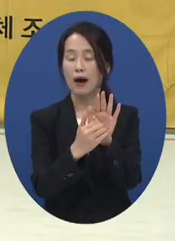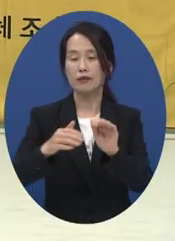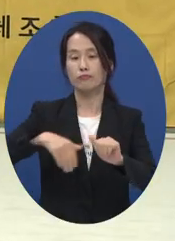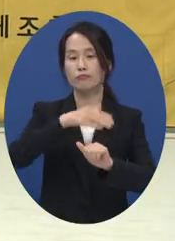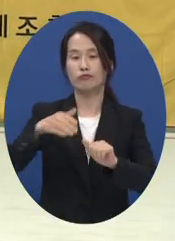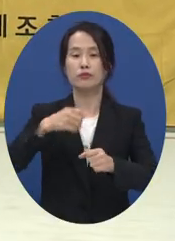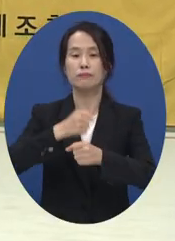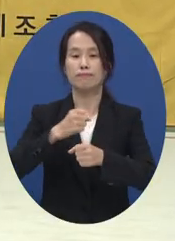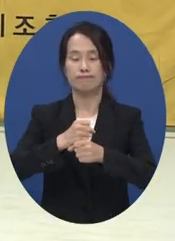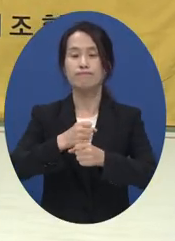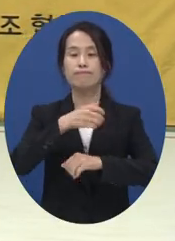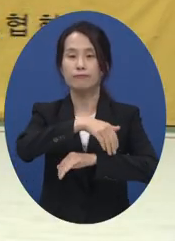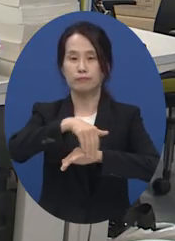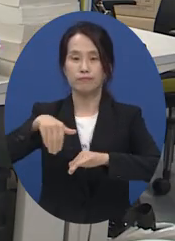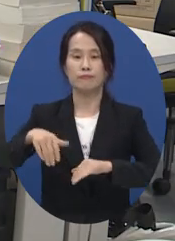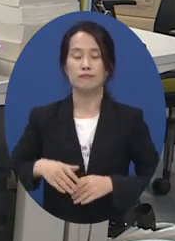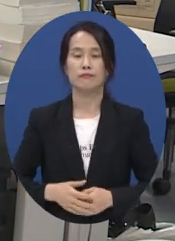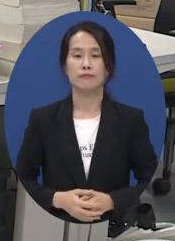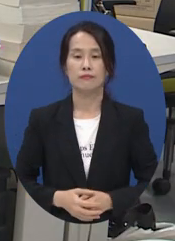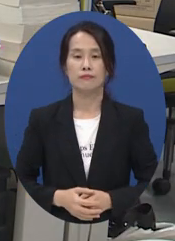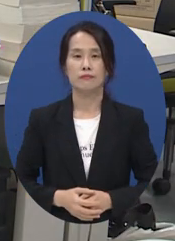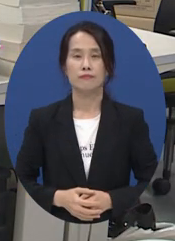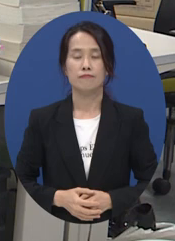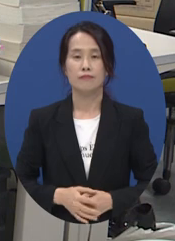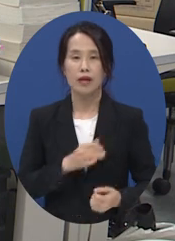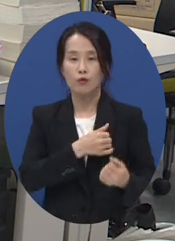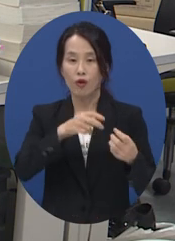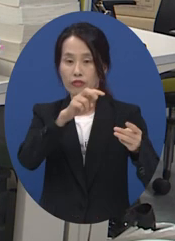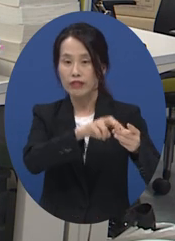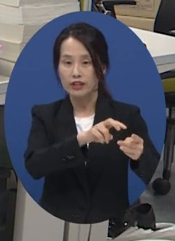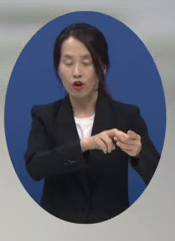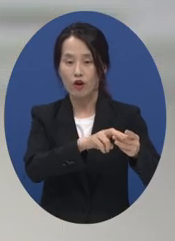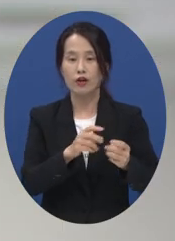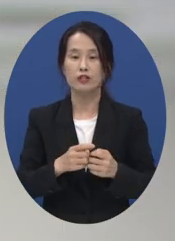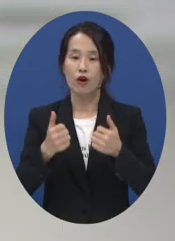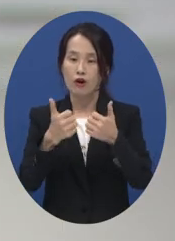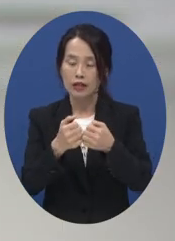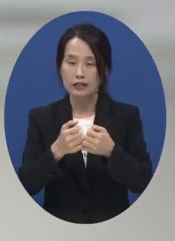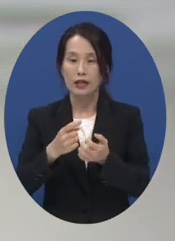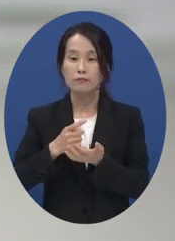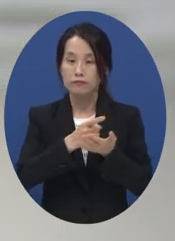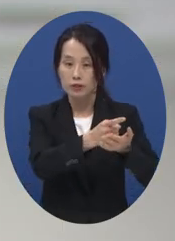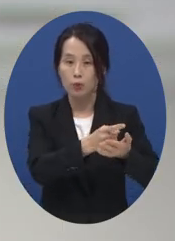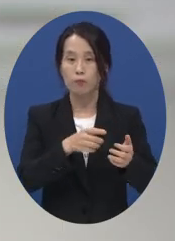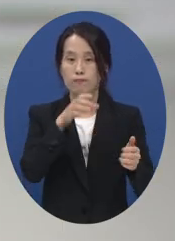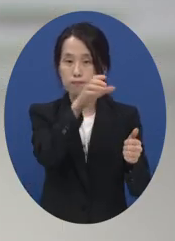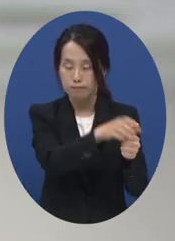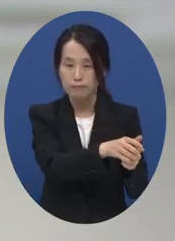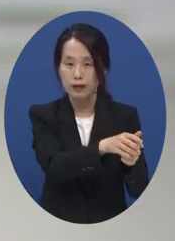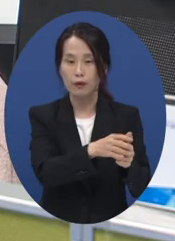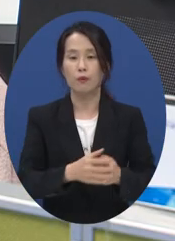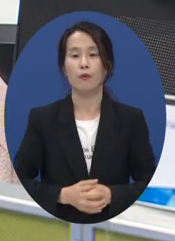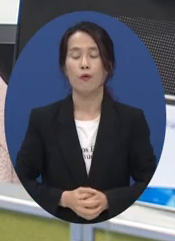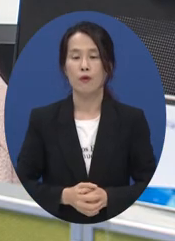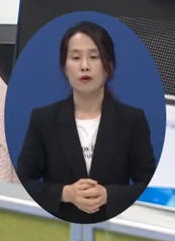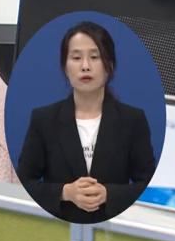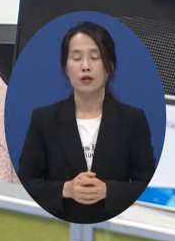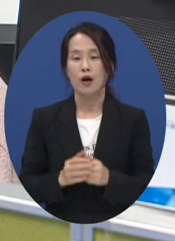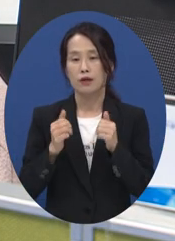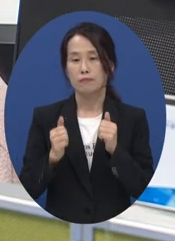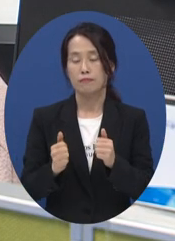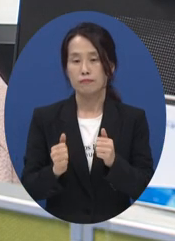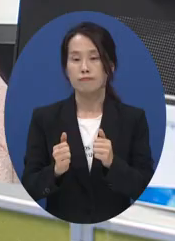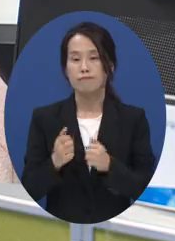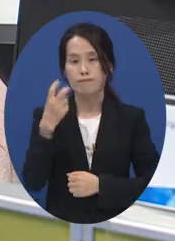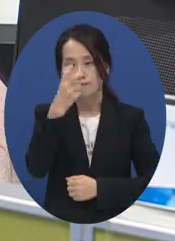환경을 만들겠다는 계획입니다. 경기도 인권센터에서 상담 신고 접수를 담당하도록 하고 고소고발 및